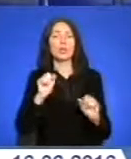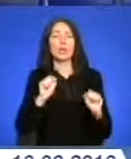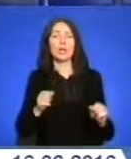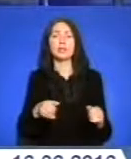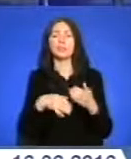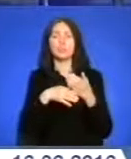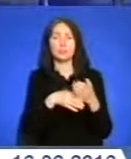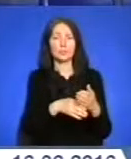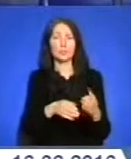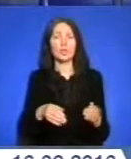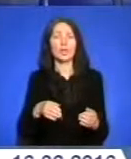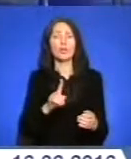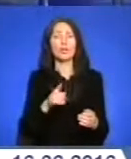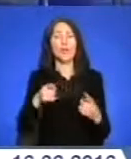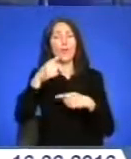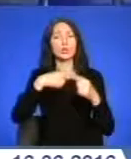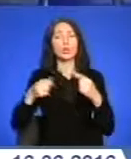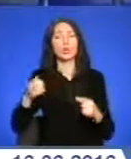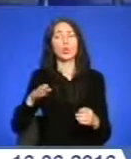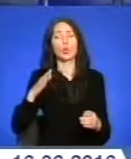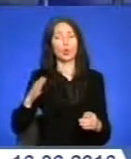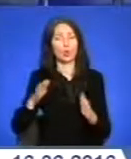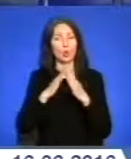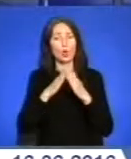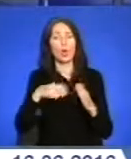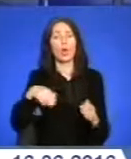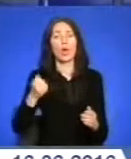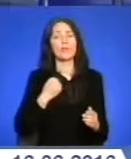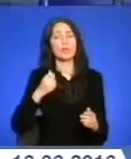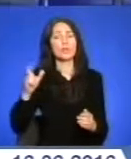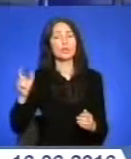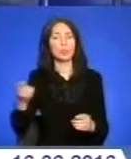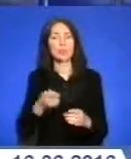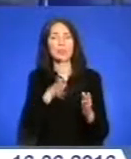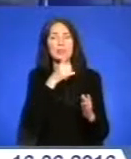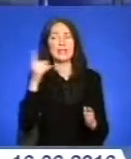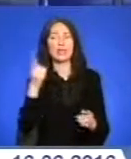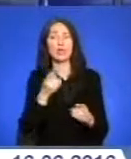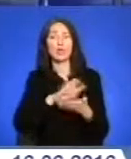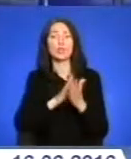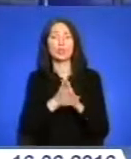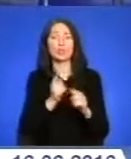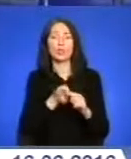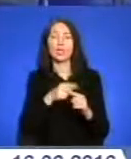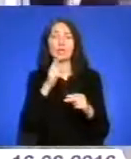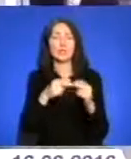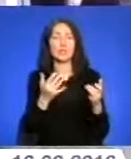додому військовослужбовців, термін контракту яких закінчився ще 2 роки тому. Подробиці у сюжеті Любові